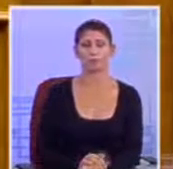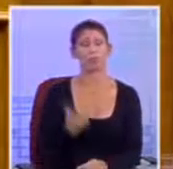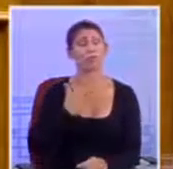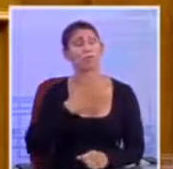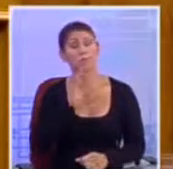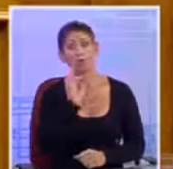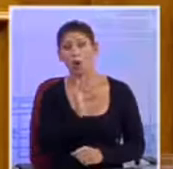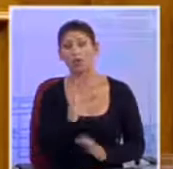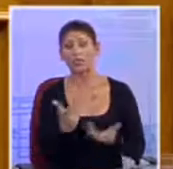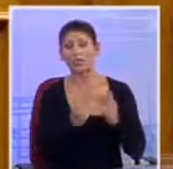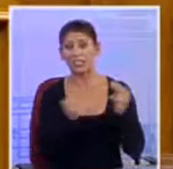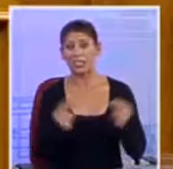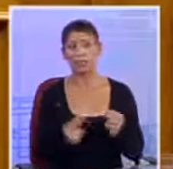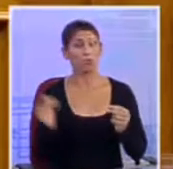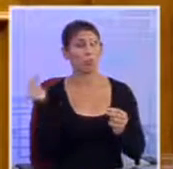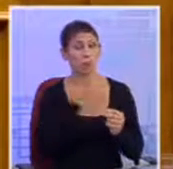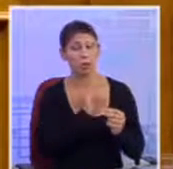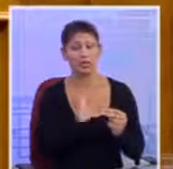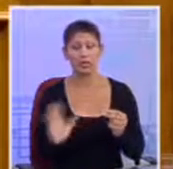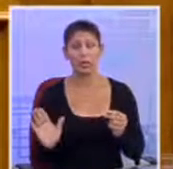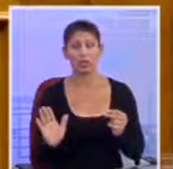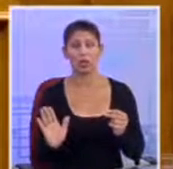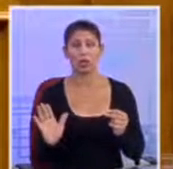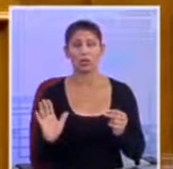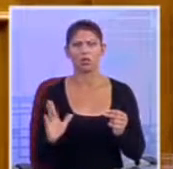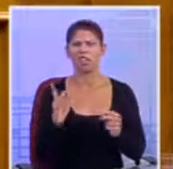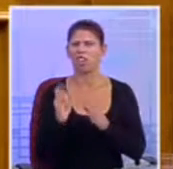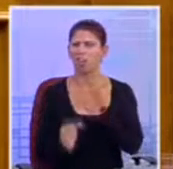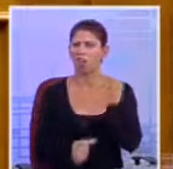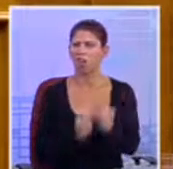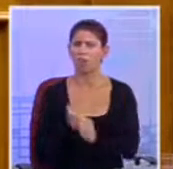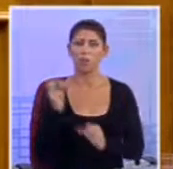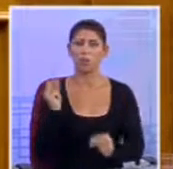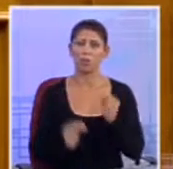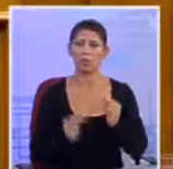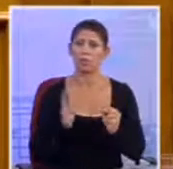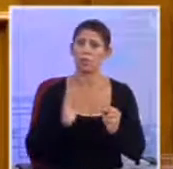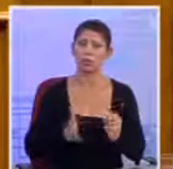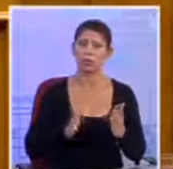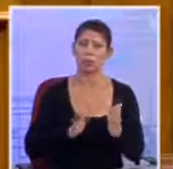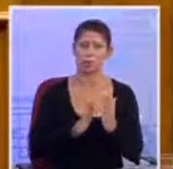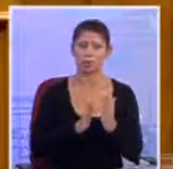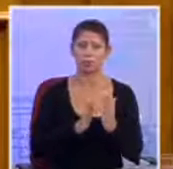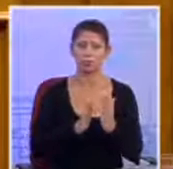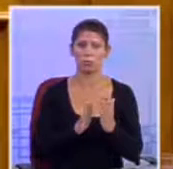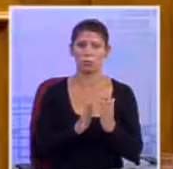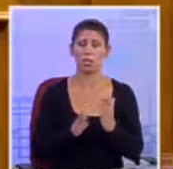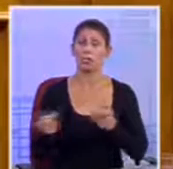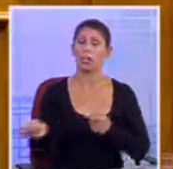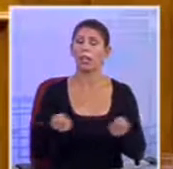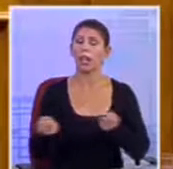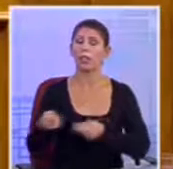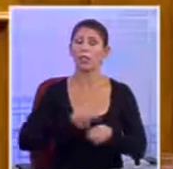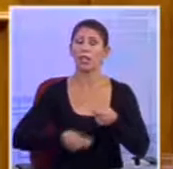Πρόθεσή μας είναι να επιλύσουμε σύντομα τα χρονίζοντα προβλήματα, ώστε να μπορούμε να αντιμετωπίσουμε και να διαχειριστούμε